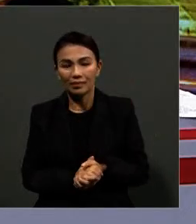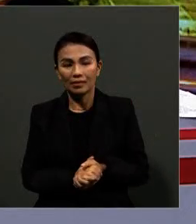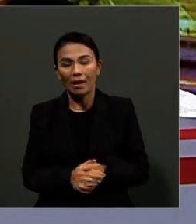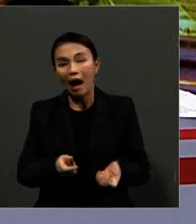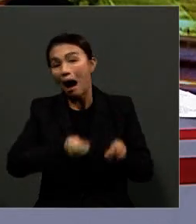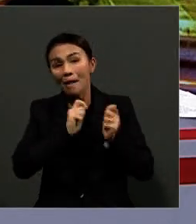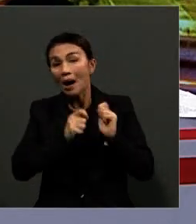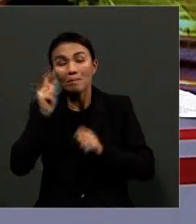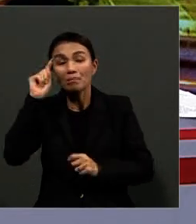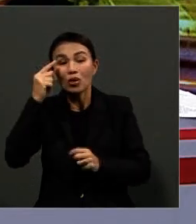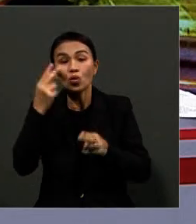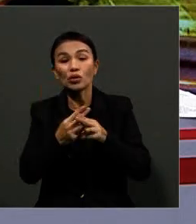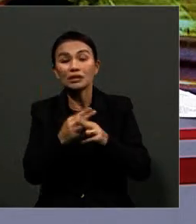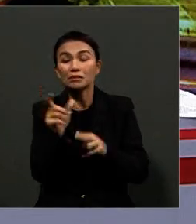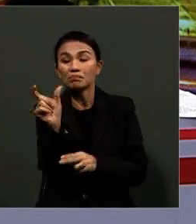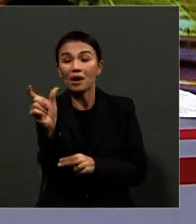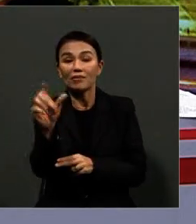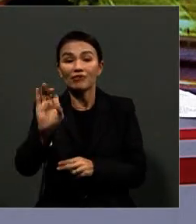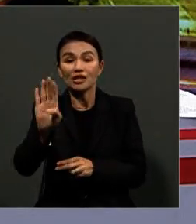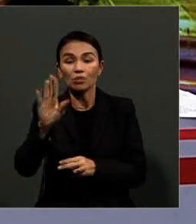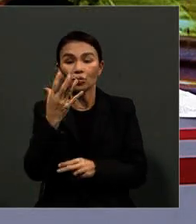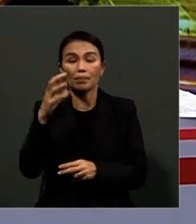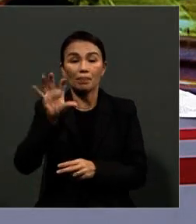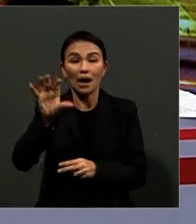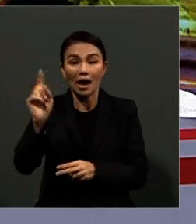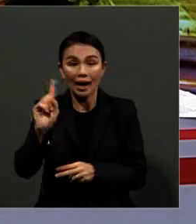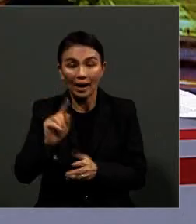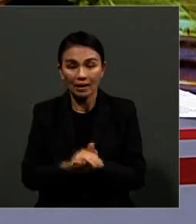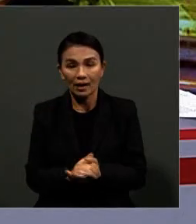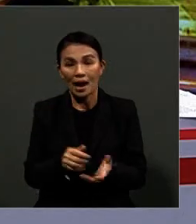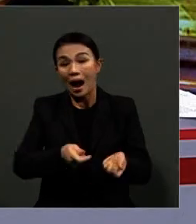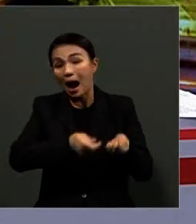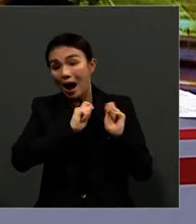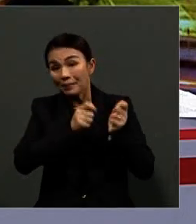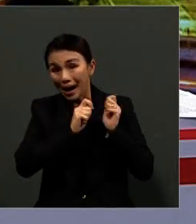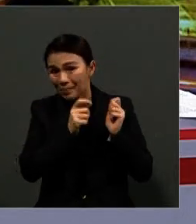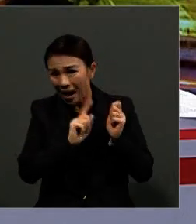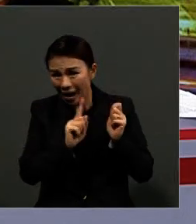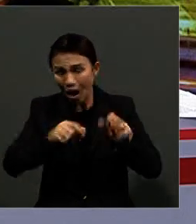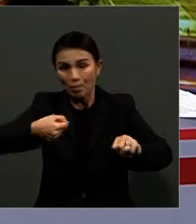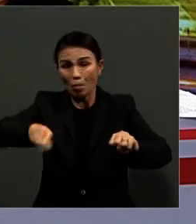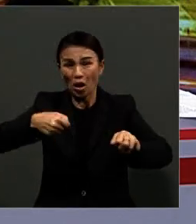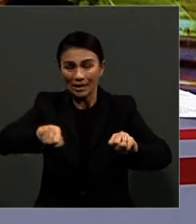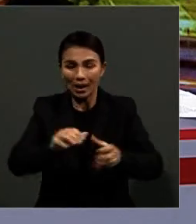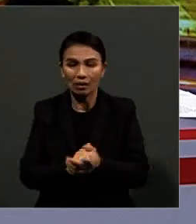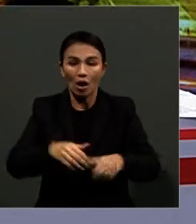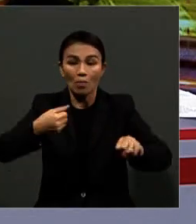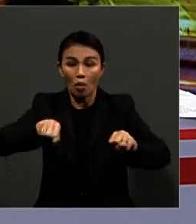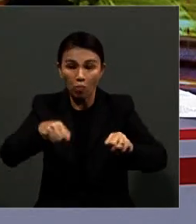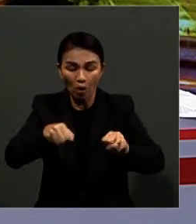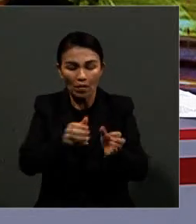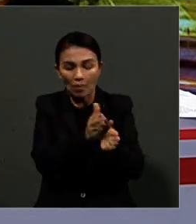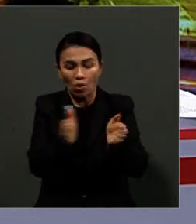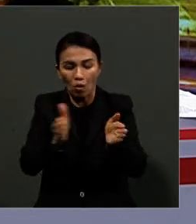ไม่รู้แต่คุณผู้ชมลองคิดภาพดูสิ่งที่น่ากลัวกว่าการไม่อาบน้ำคือรถจักรยานยนต์มากันเป็น 400กว่า